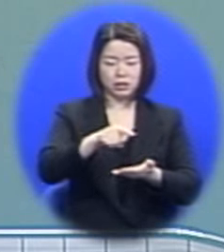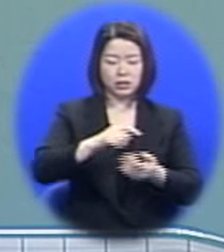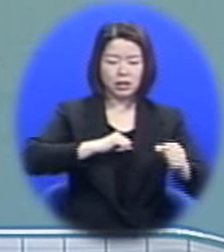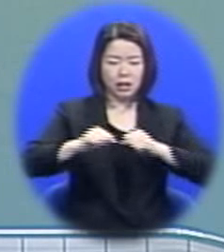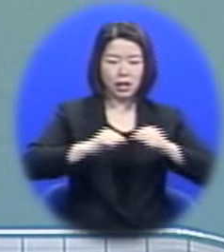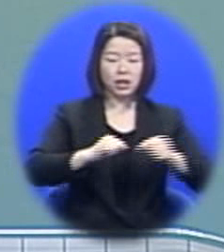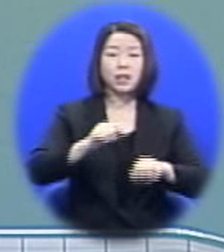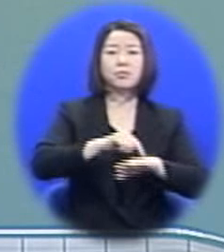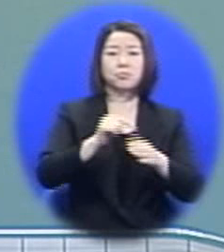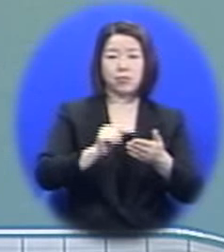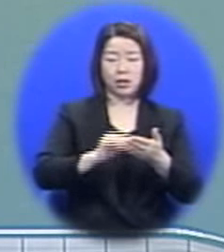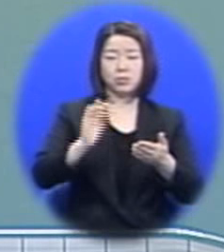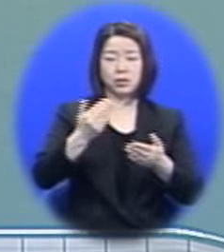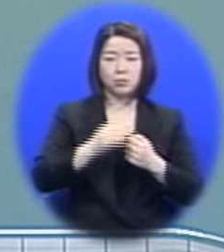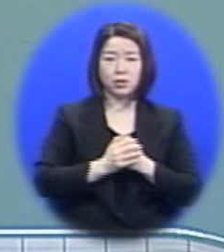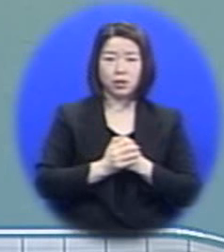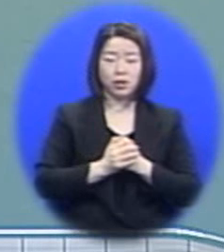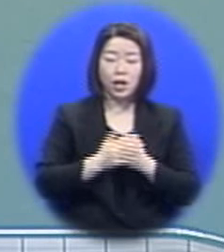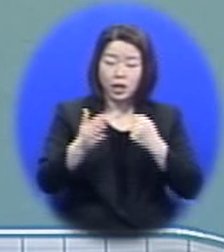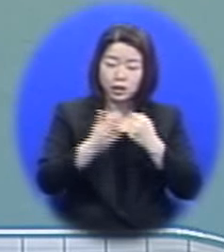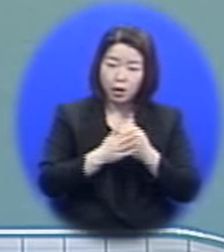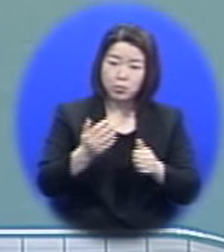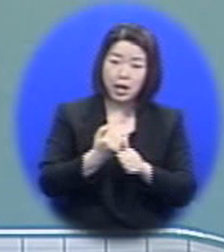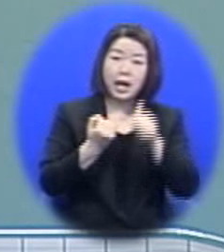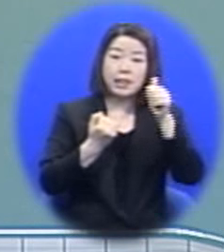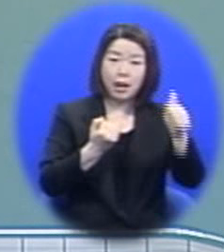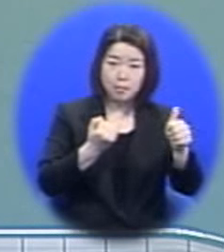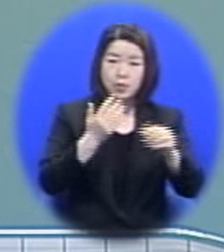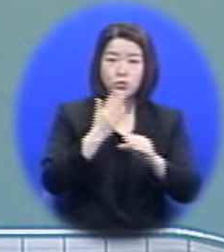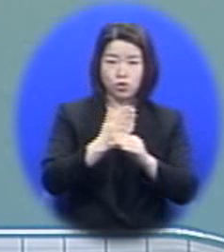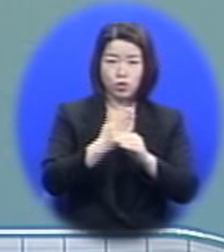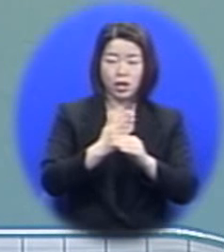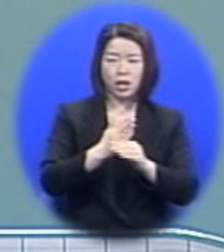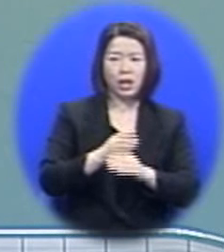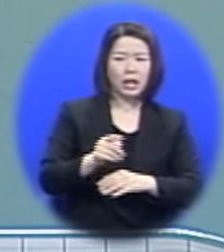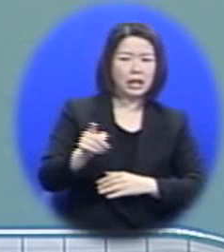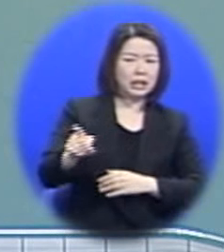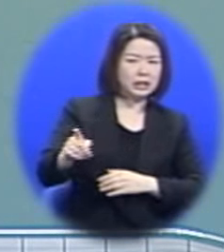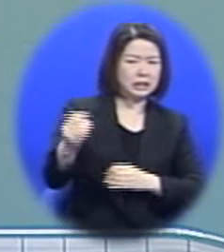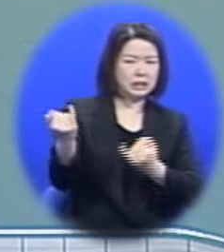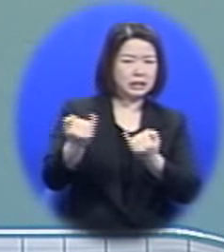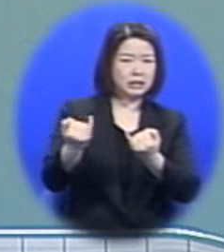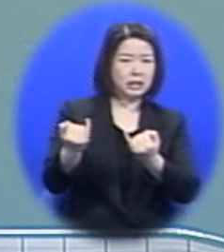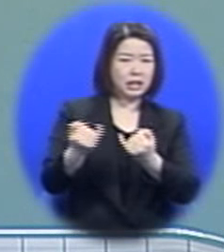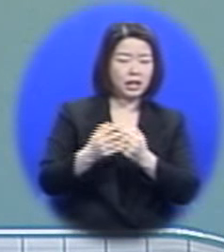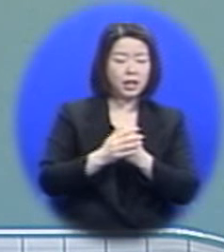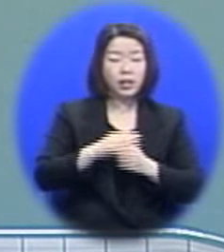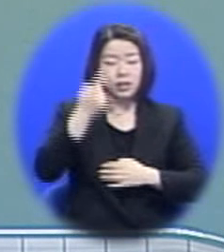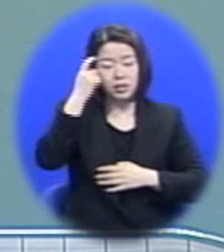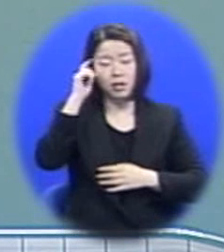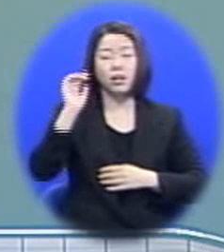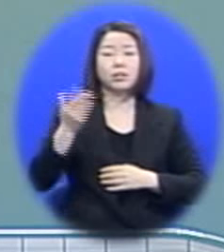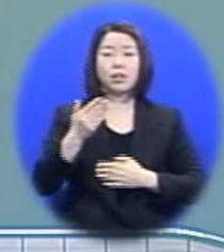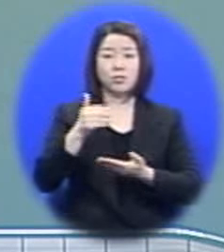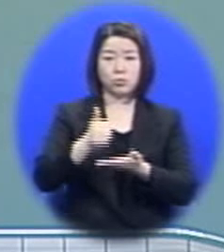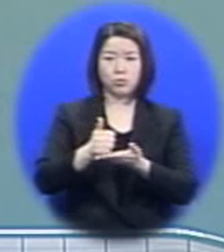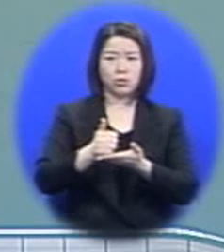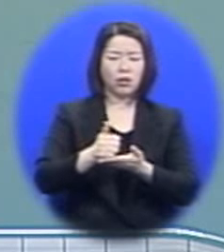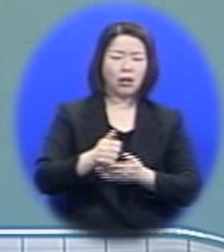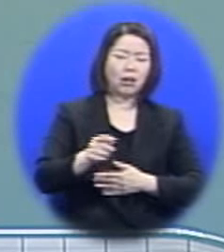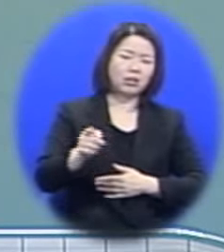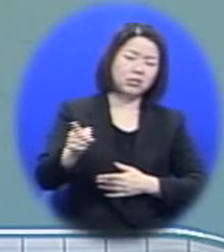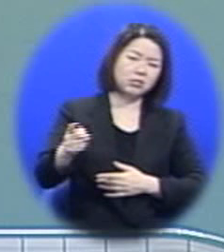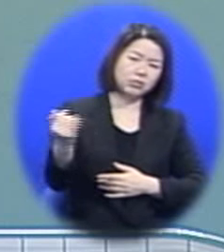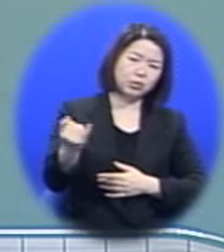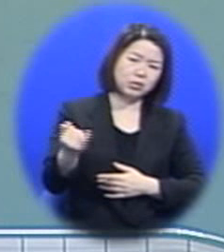마음이에요. 그러므로 혹시 남편 중에 아내를이 여자라고 이렇게 생각이 드는 분, 저 사람은 왜 저렇지?